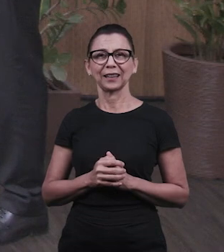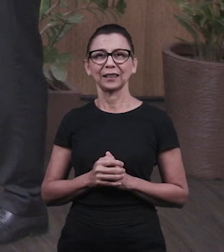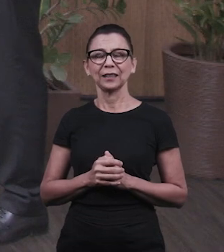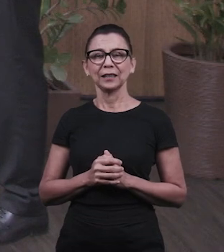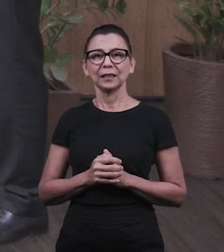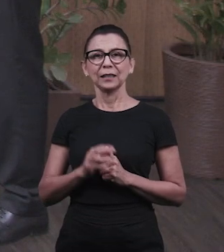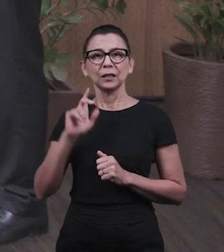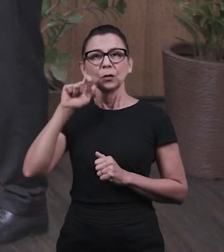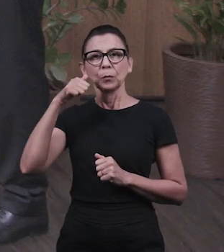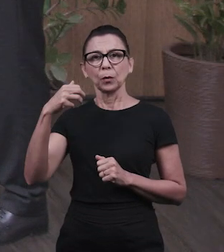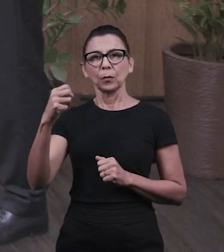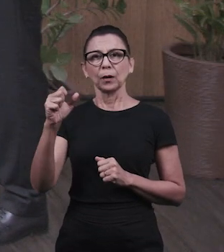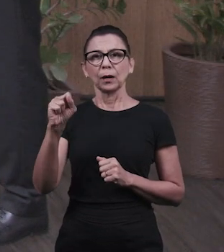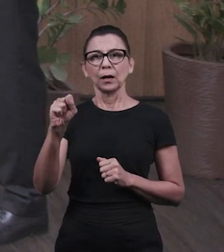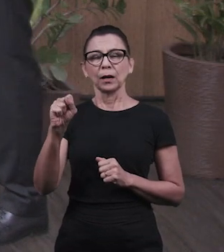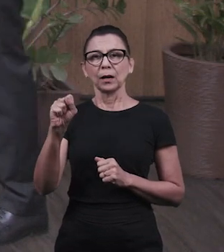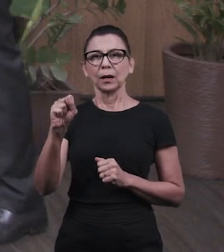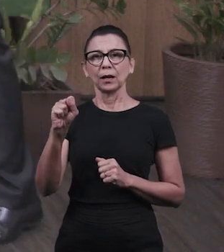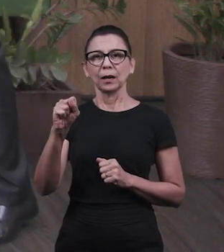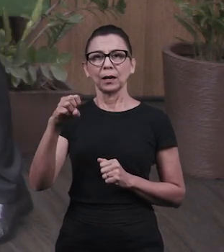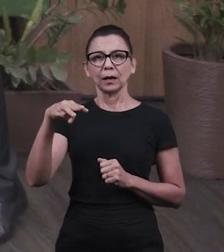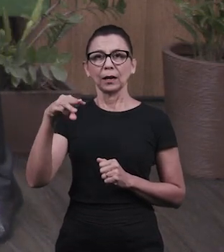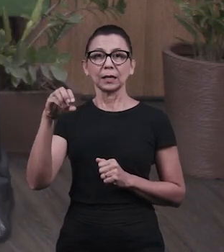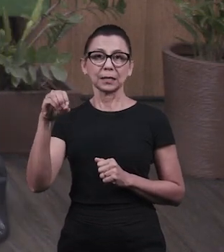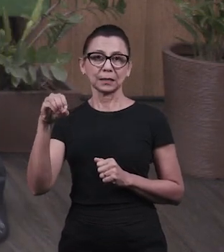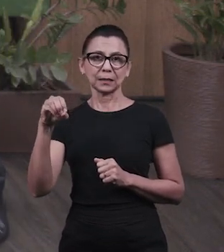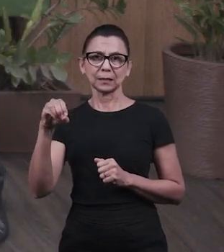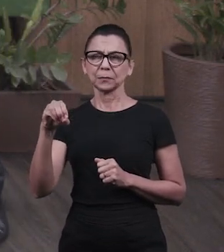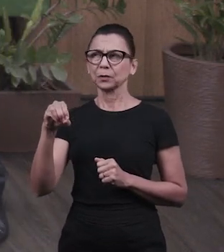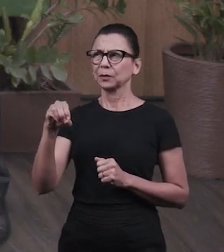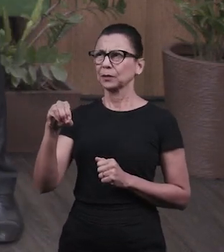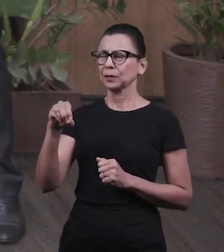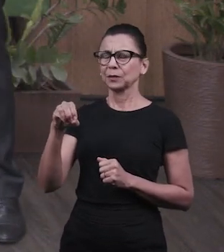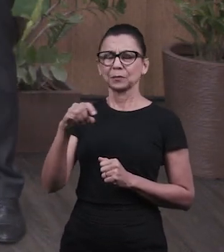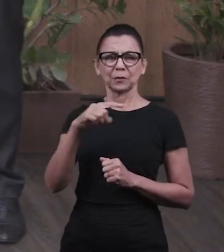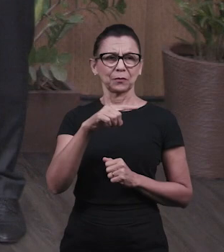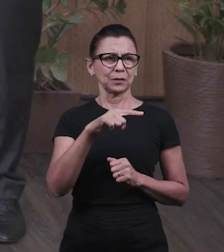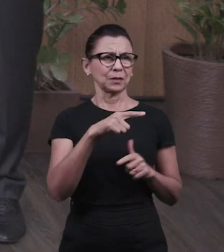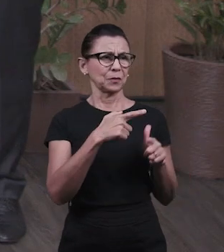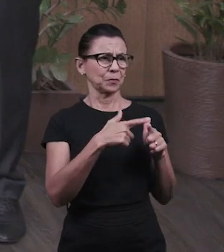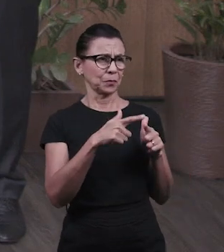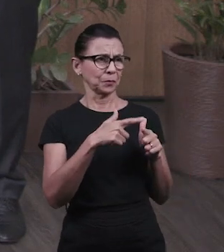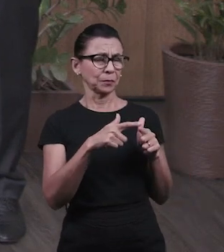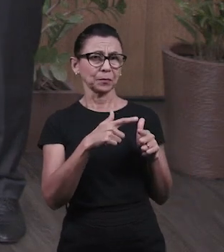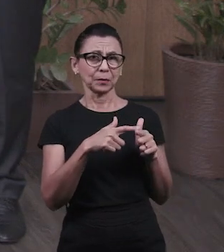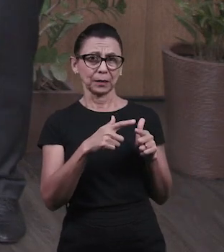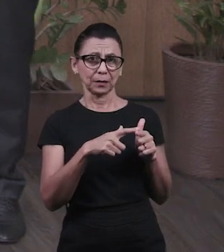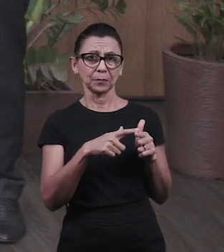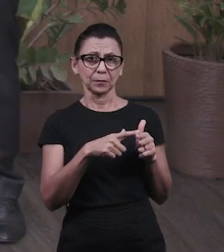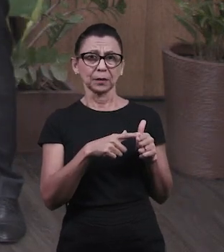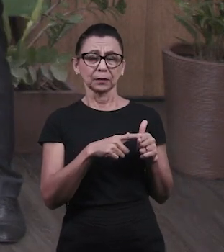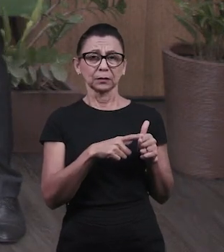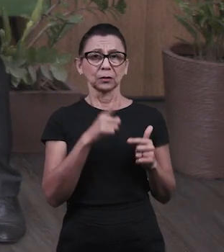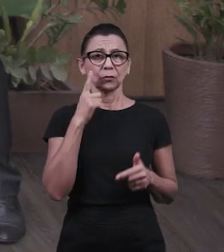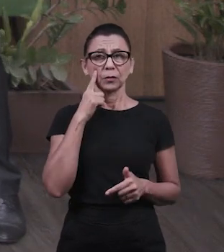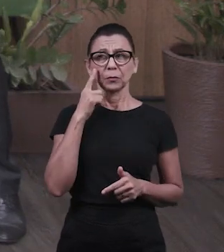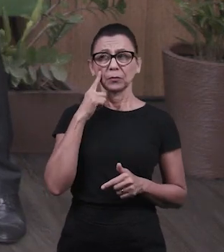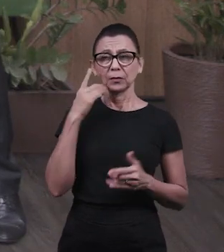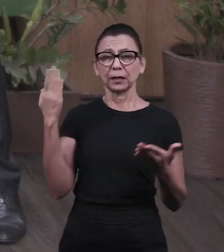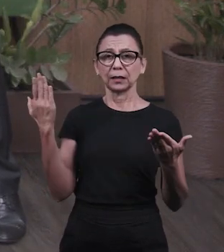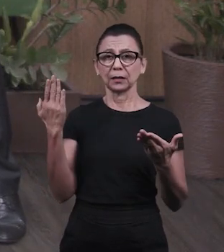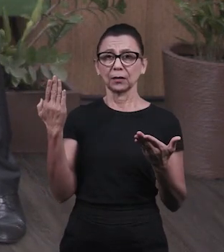хлебов без закваски, без дрожжей, и хлеба с дрожжами. И давайте посмотрим о